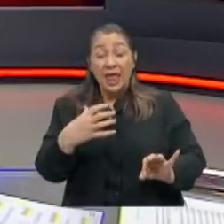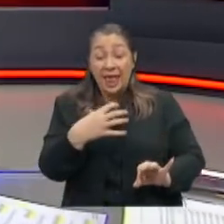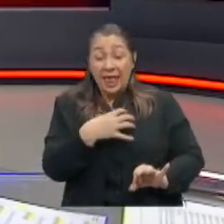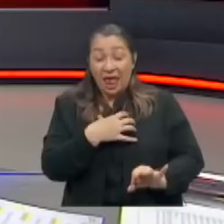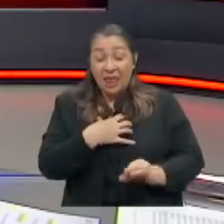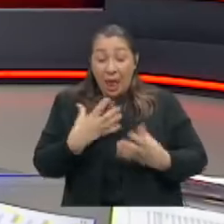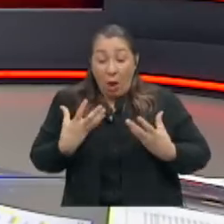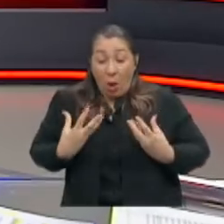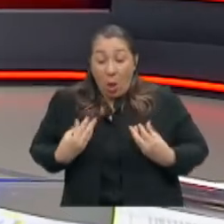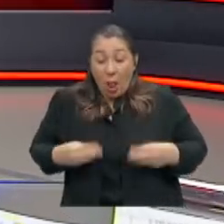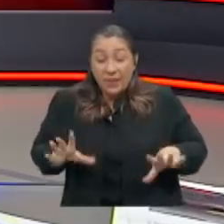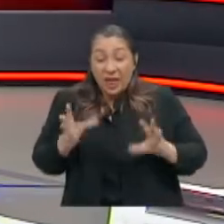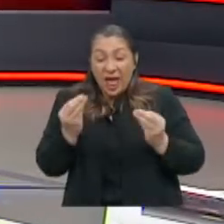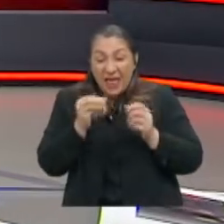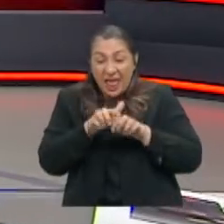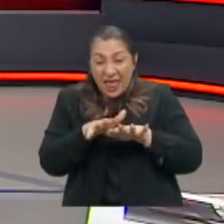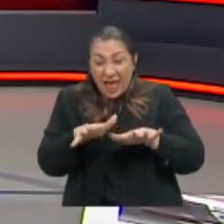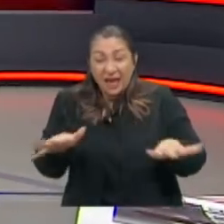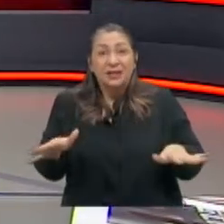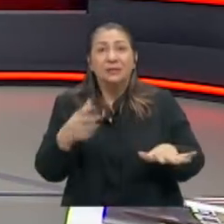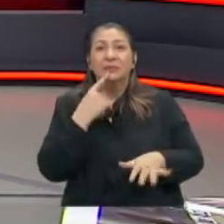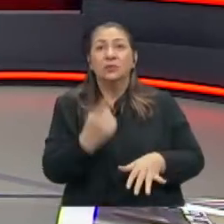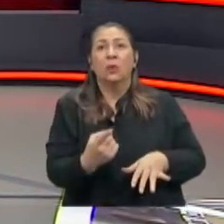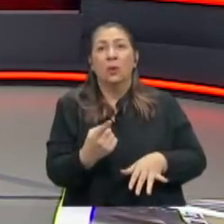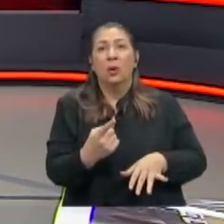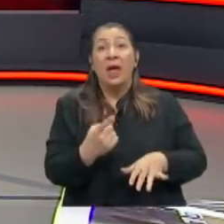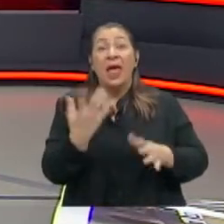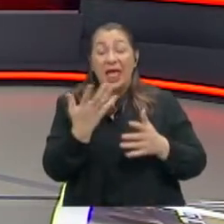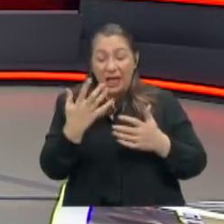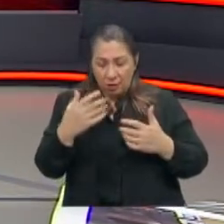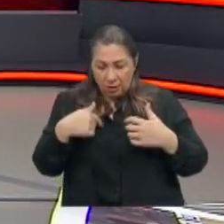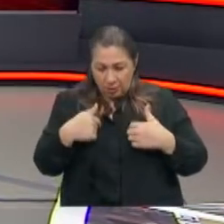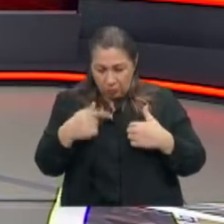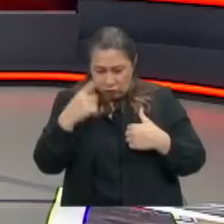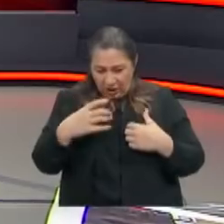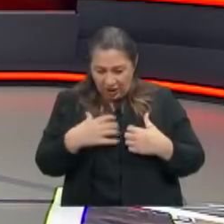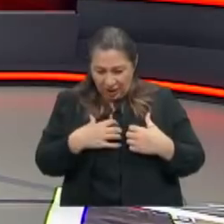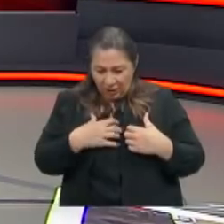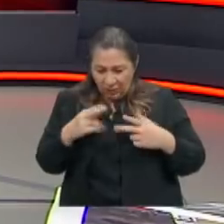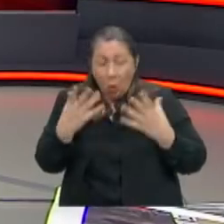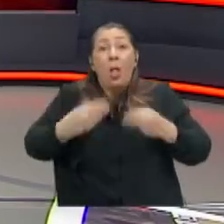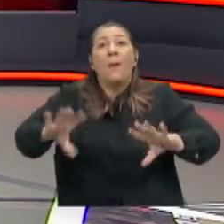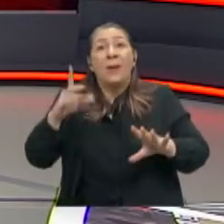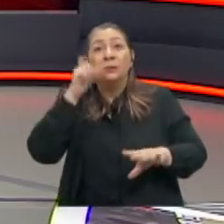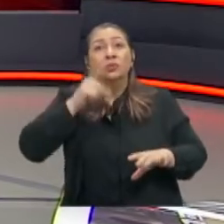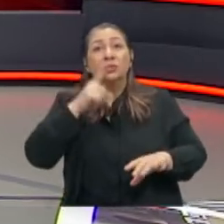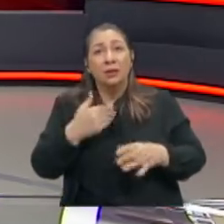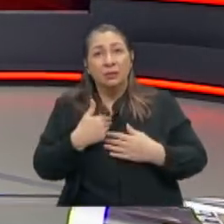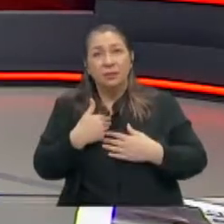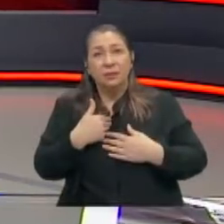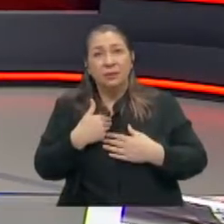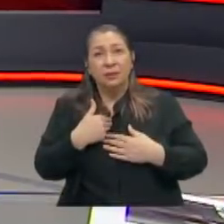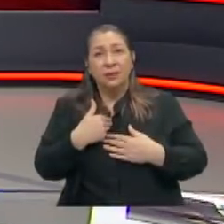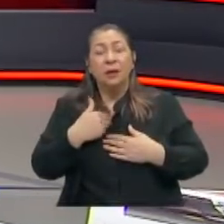kendin olamamanın en yaygın biçimidir diyor. En yaygın bundan kaynaklanır, kendimiz olamamaktan.